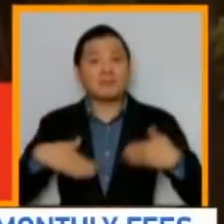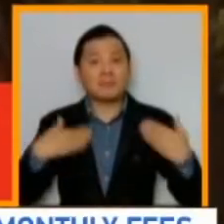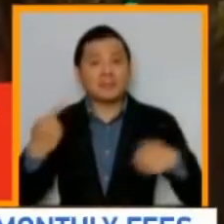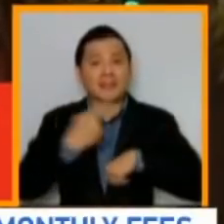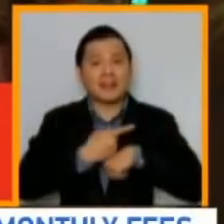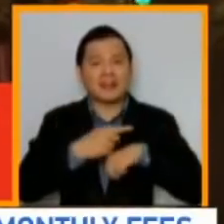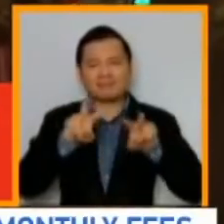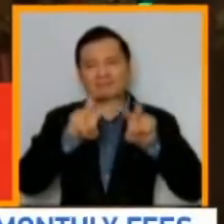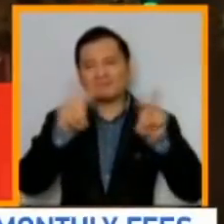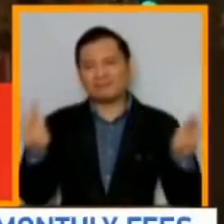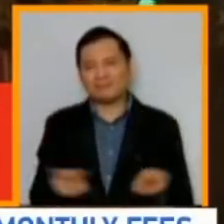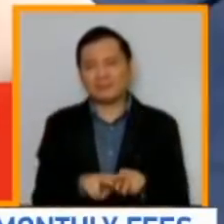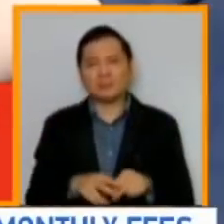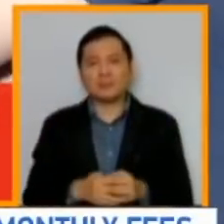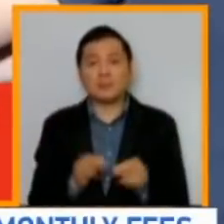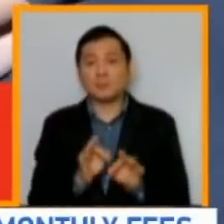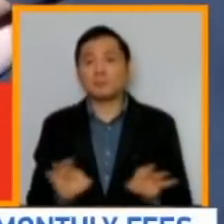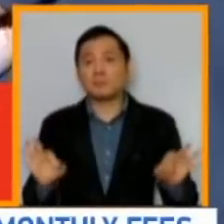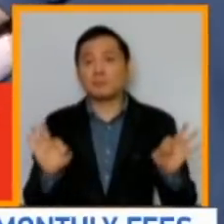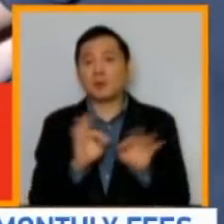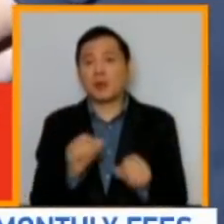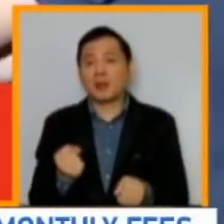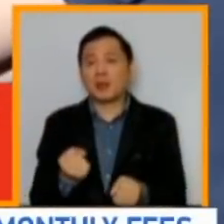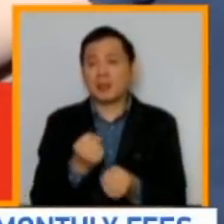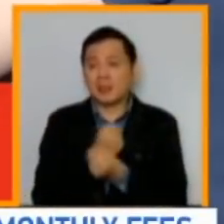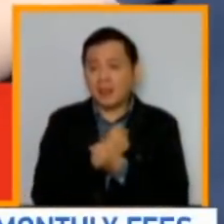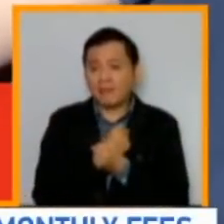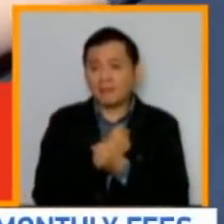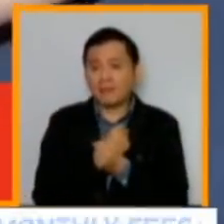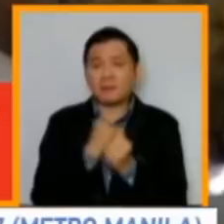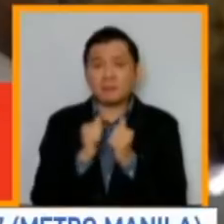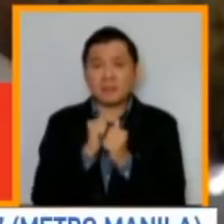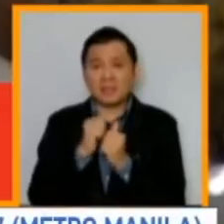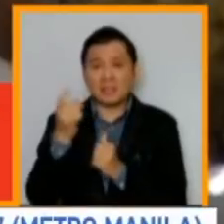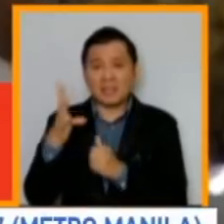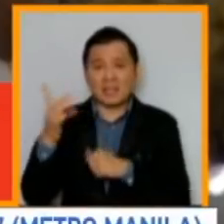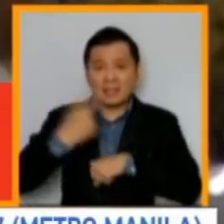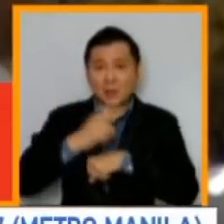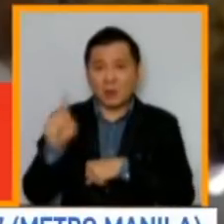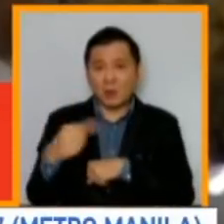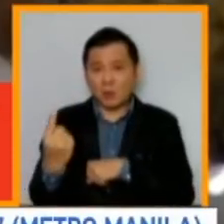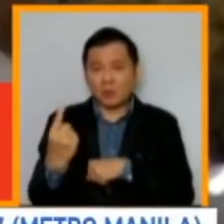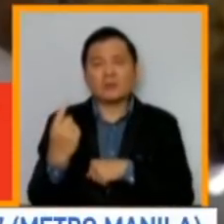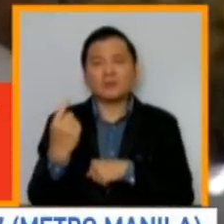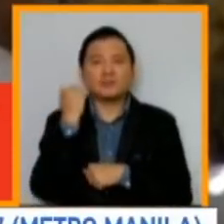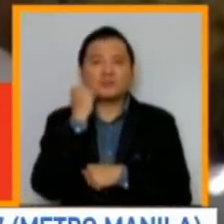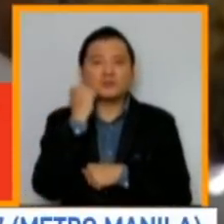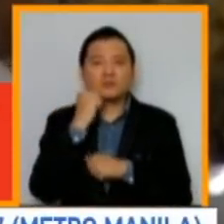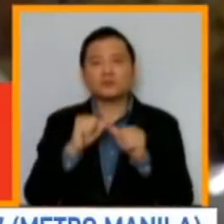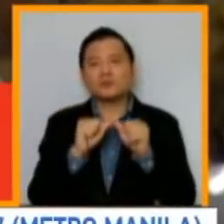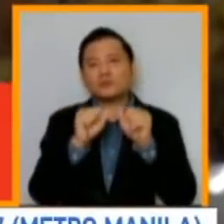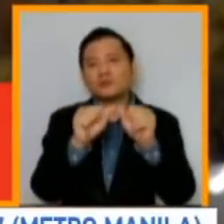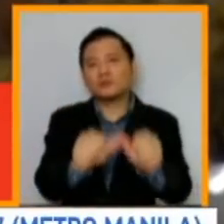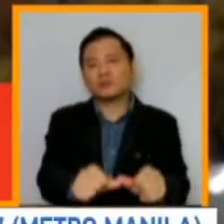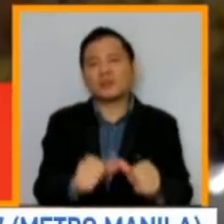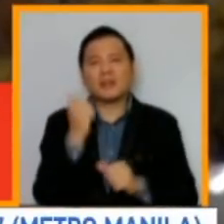pagmamahal hindi lang dapat ikahon sa iisang araw sa kalendaryo. Depends on the person. And